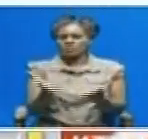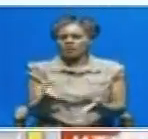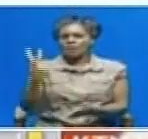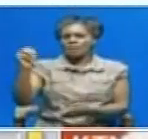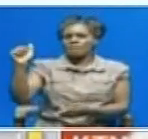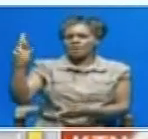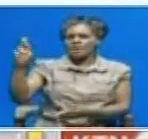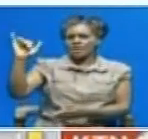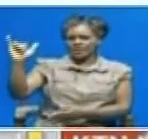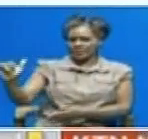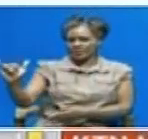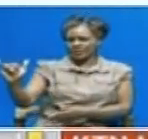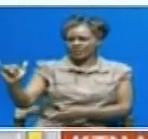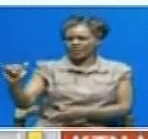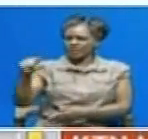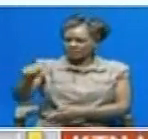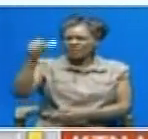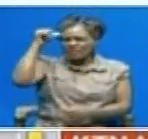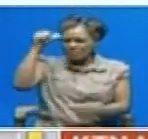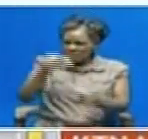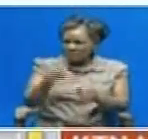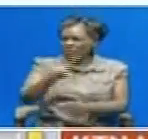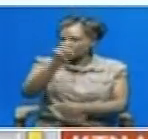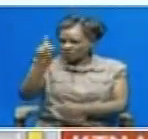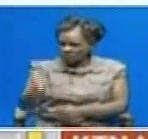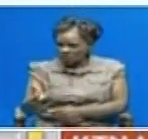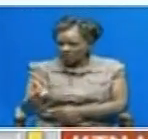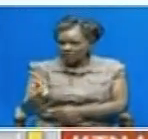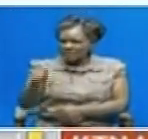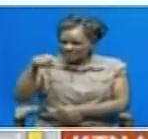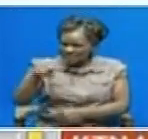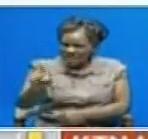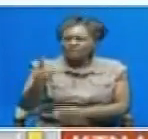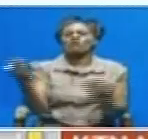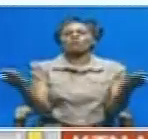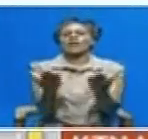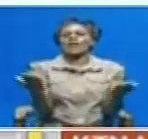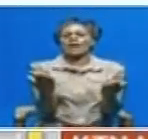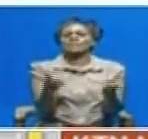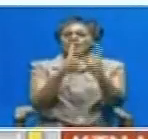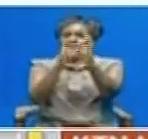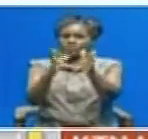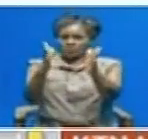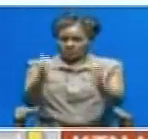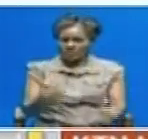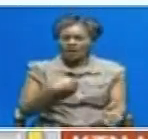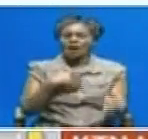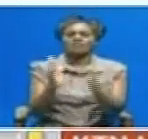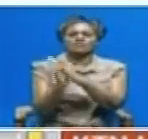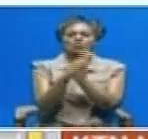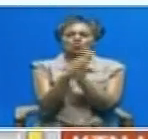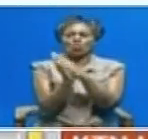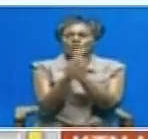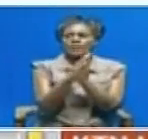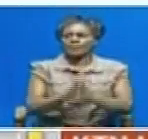Mary Atieno Ominde bado anakumbukwa? Na je, mwenyewe yu wapi hasa? Lofti Matambo na taarifa hiyo.